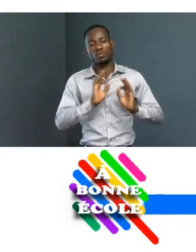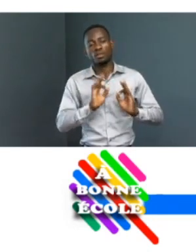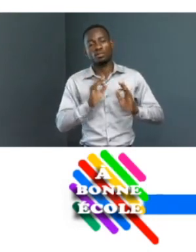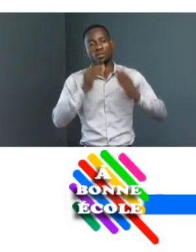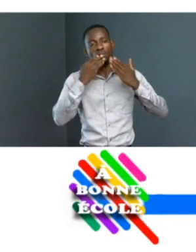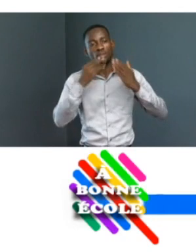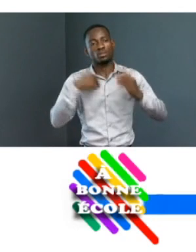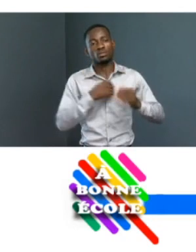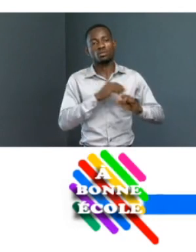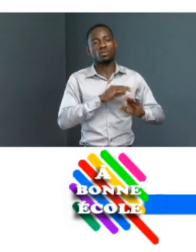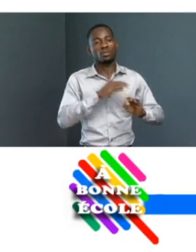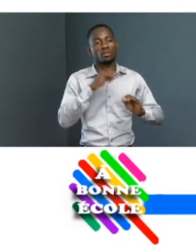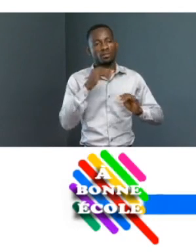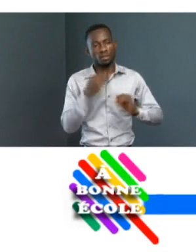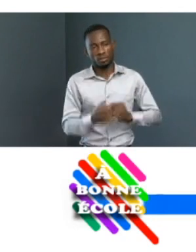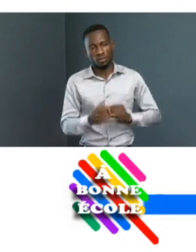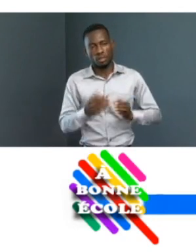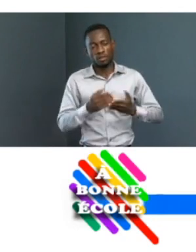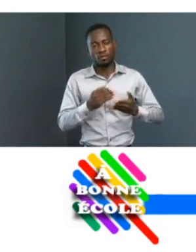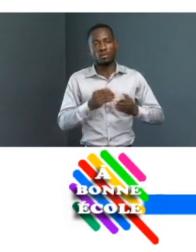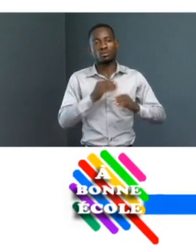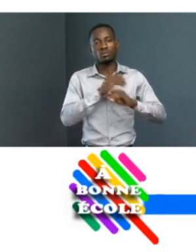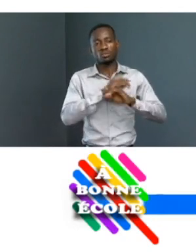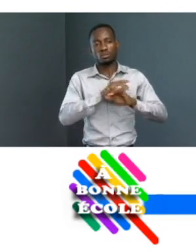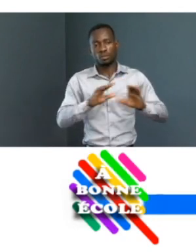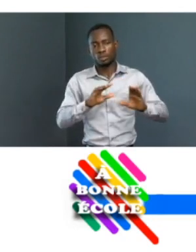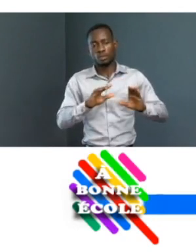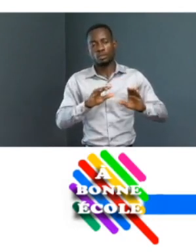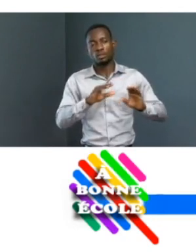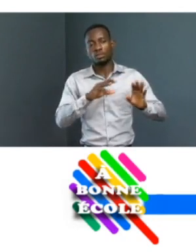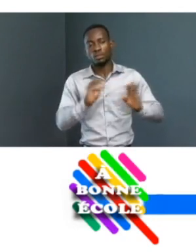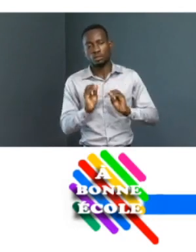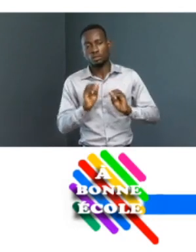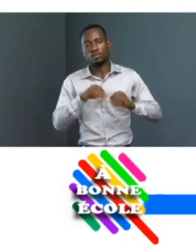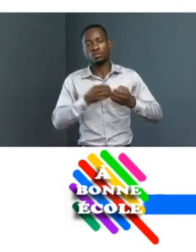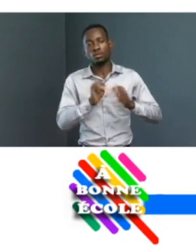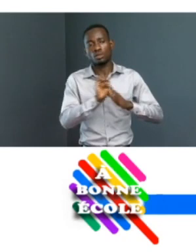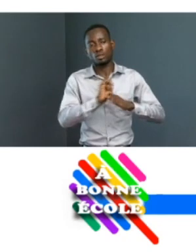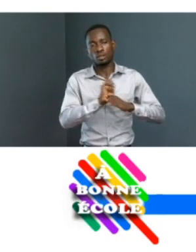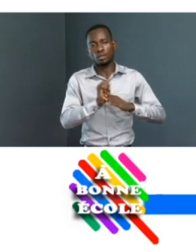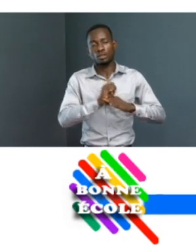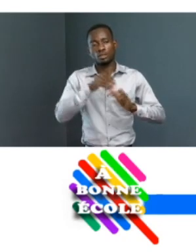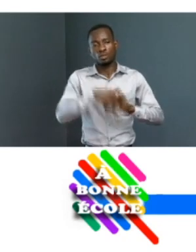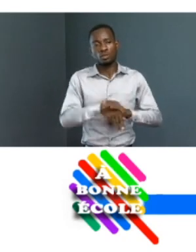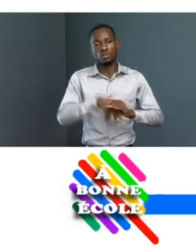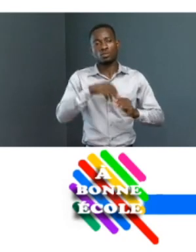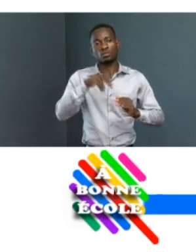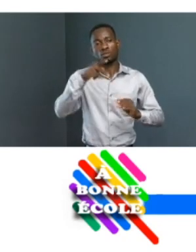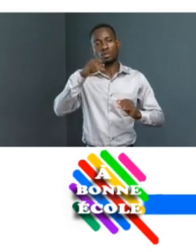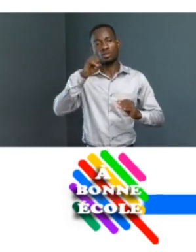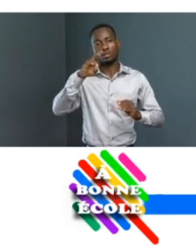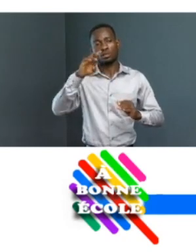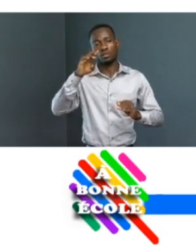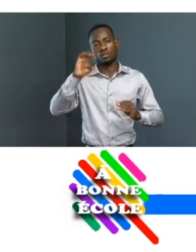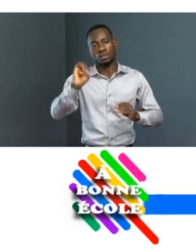arrivés presque à la fin, mais avant de nous séparer, je vous donne un exercice d'approfondissement qui se trouve dans Pierre Vincent.